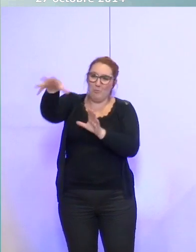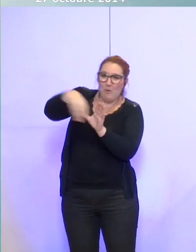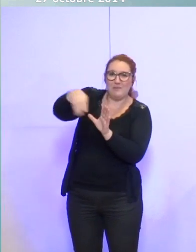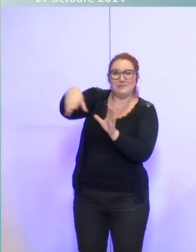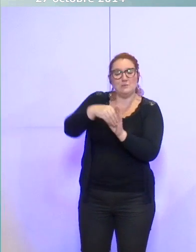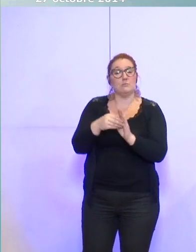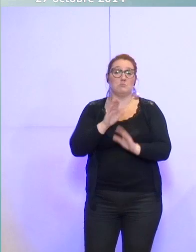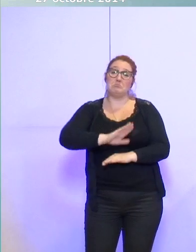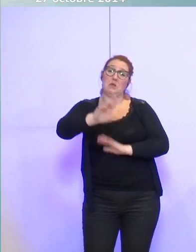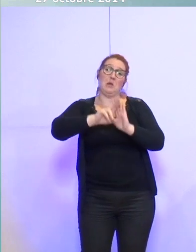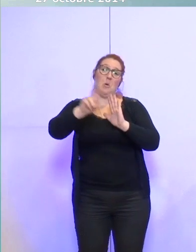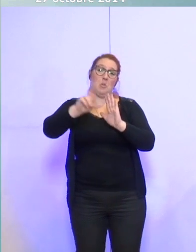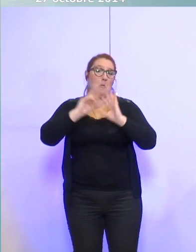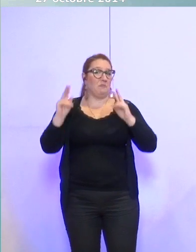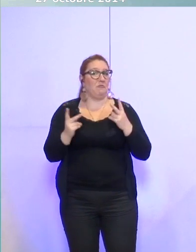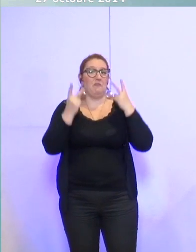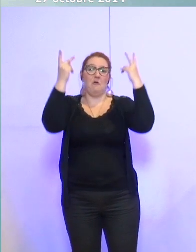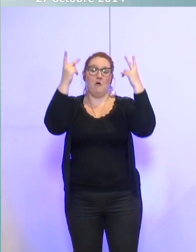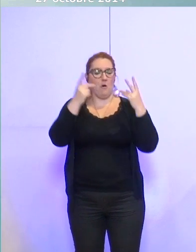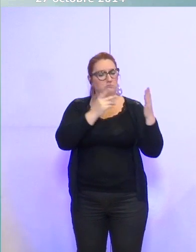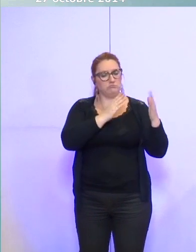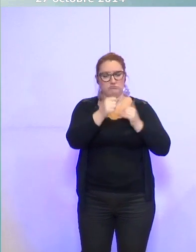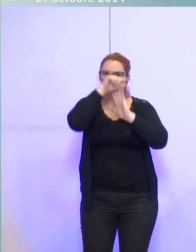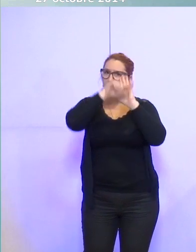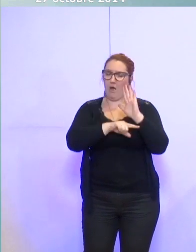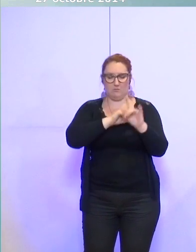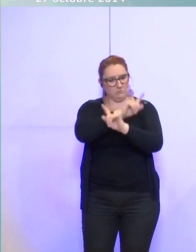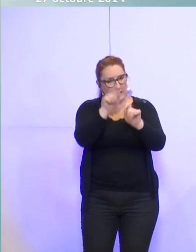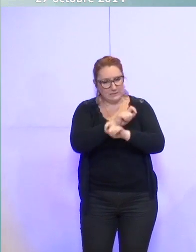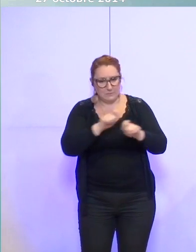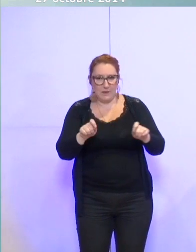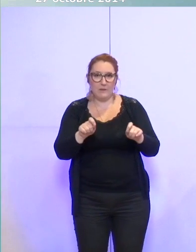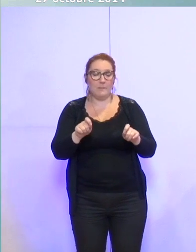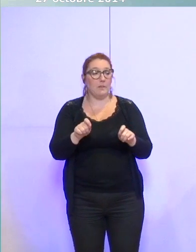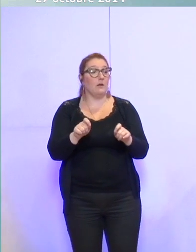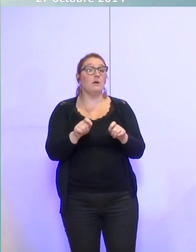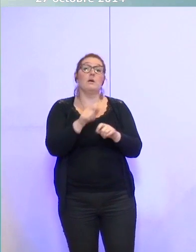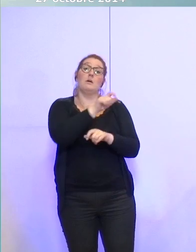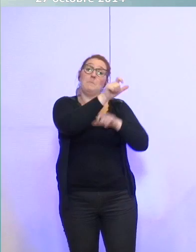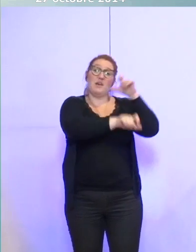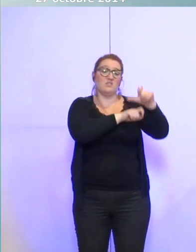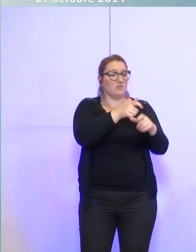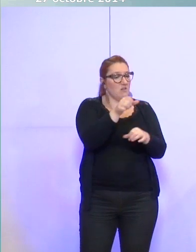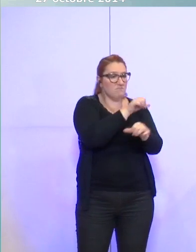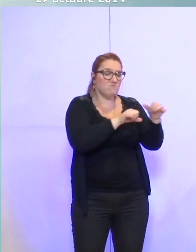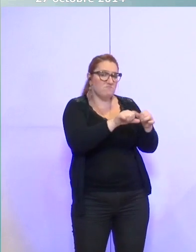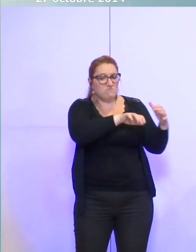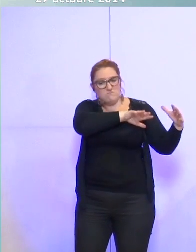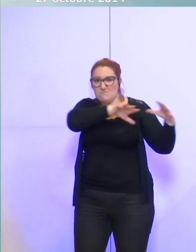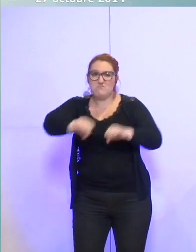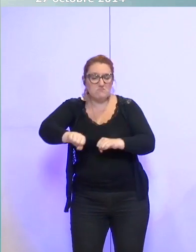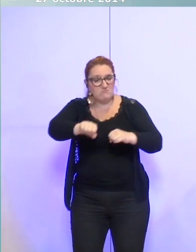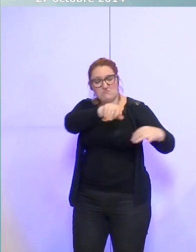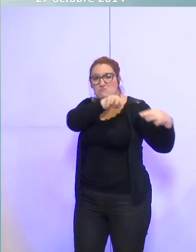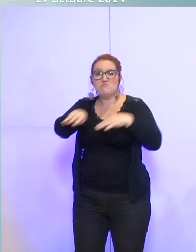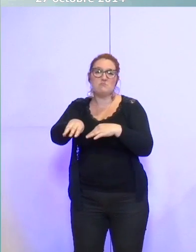ville, celle qui respecte le cadre, et les coups de force, les intimidations sur les personnes. Entre ceux qui font vivre le débat